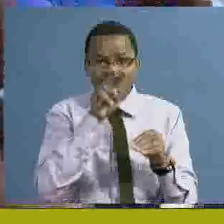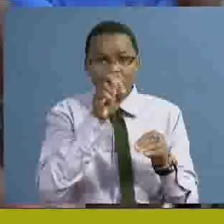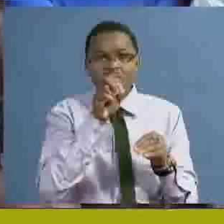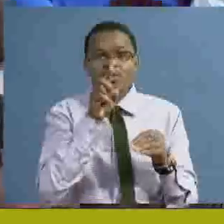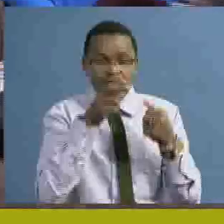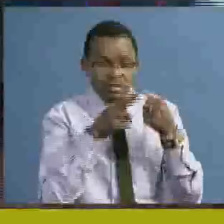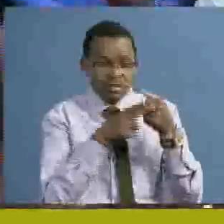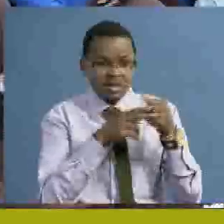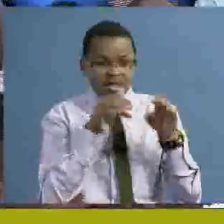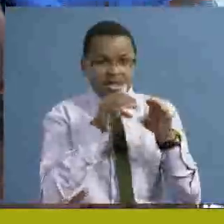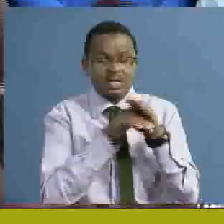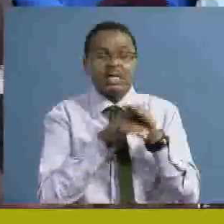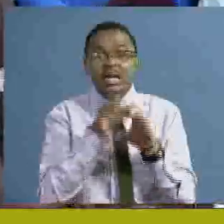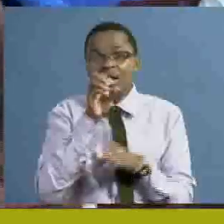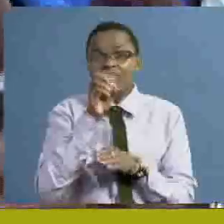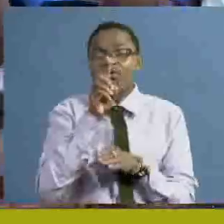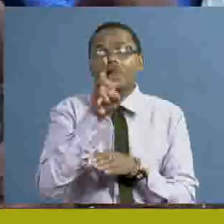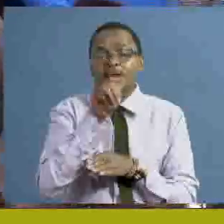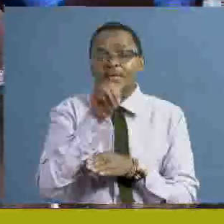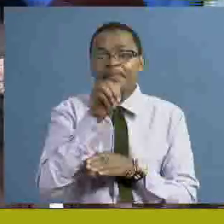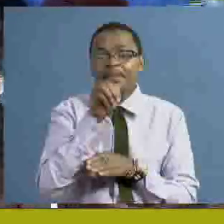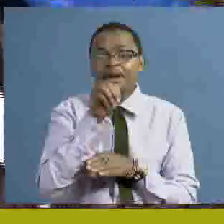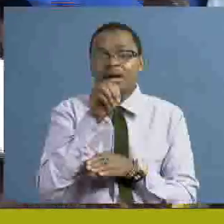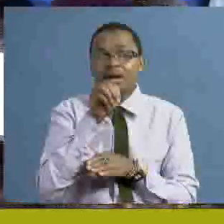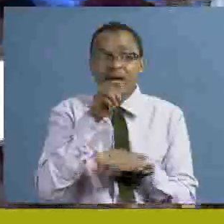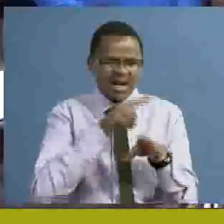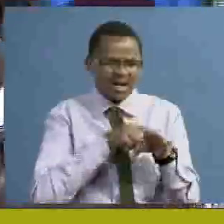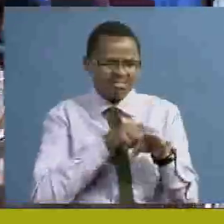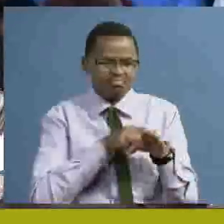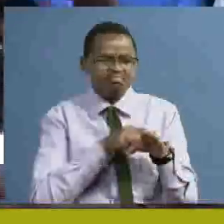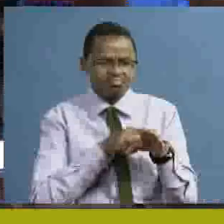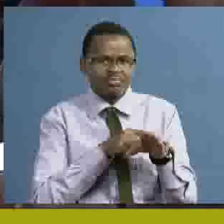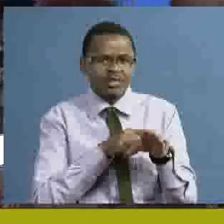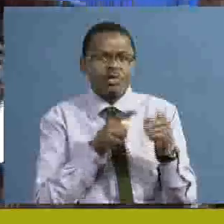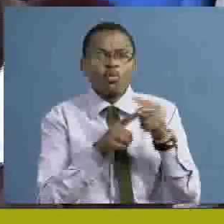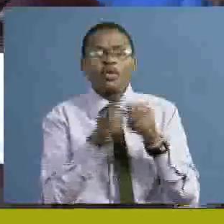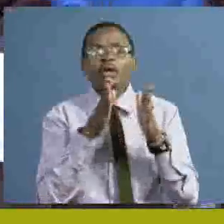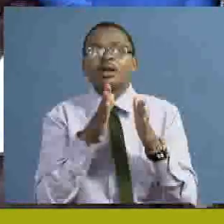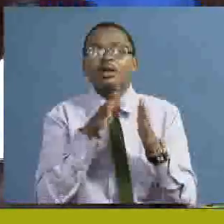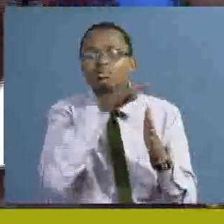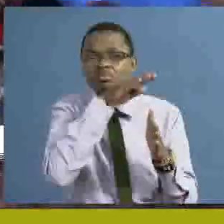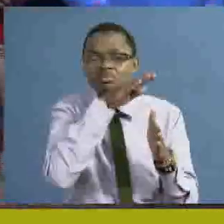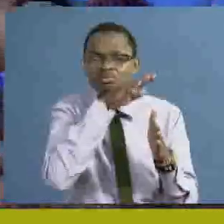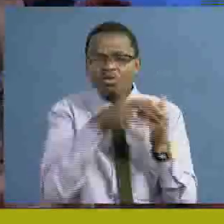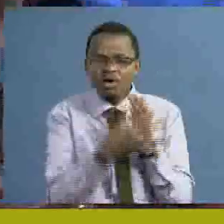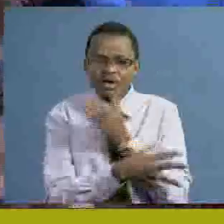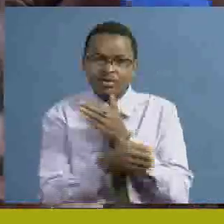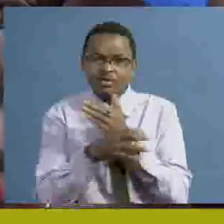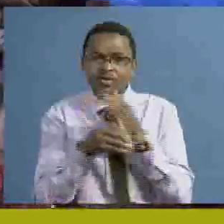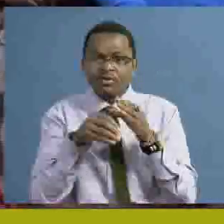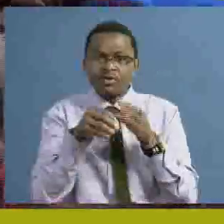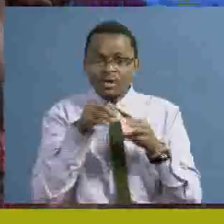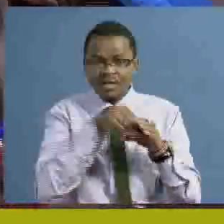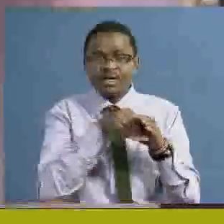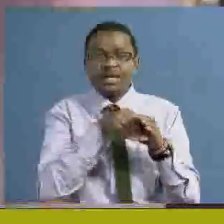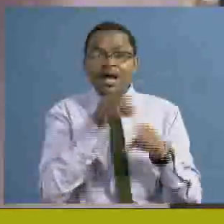2007 walipokuwa katika chama cha ODM, hasa wakati ambapo ilidaiwa kuwa ushindi wa Odinga uliibiwa katika uchaguzi